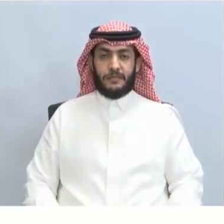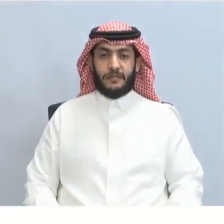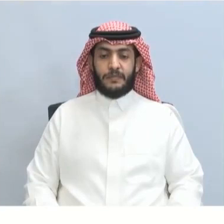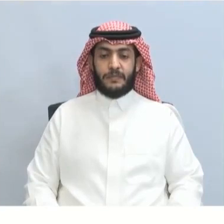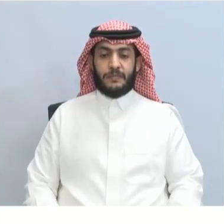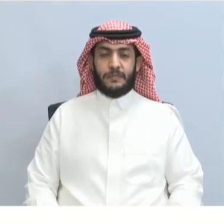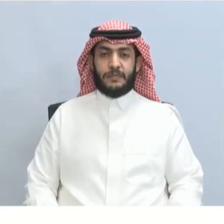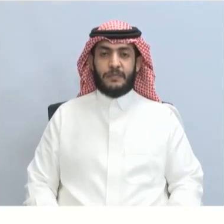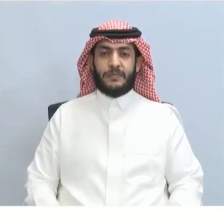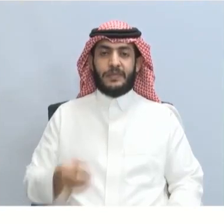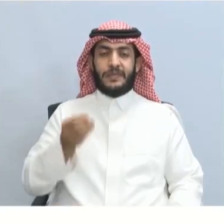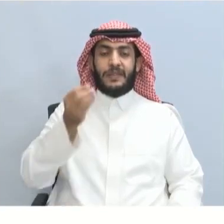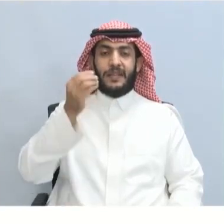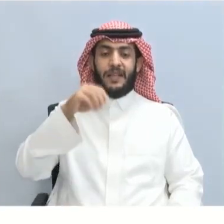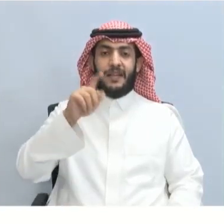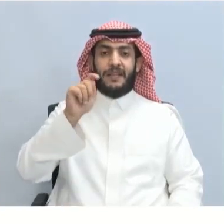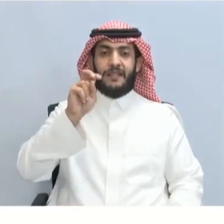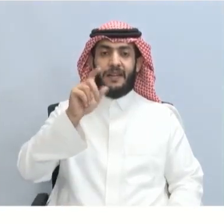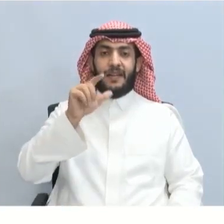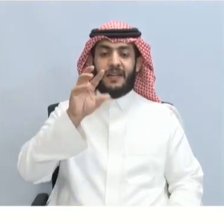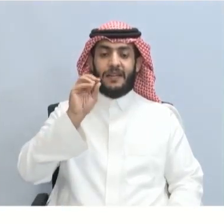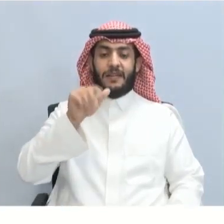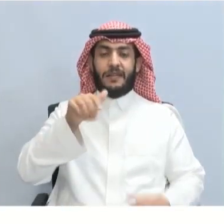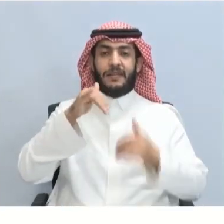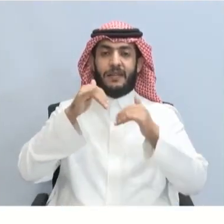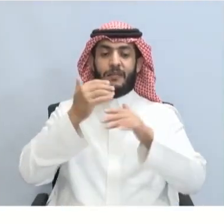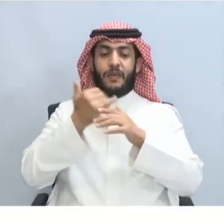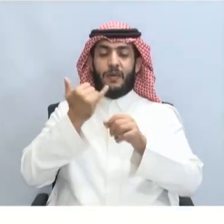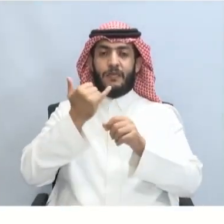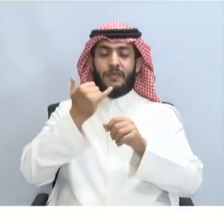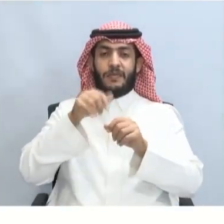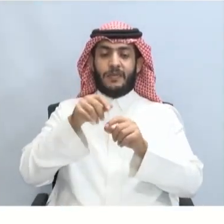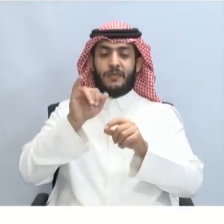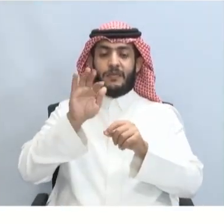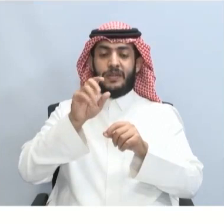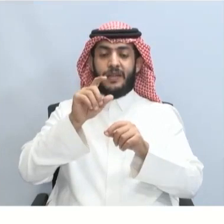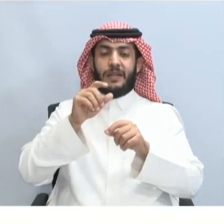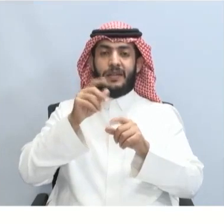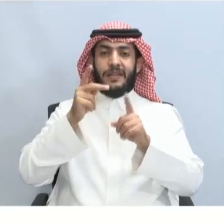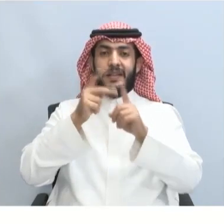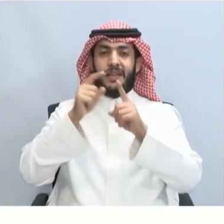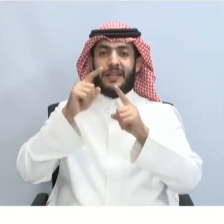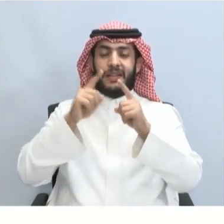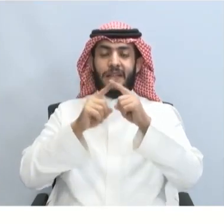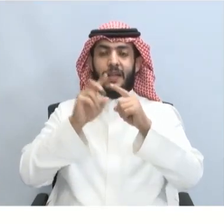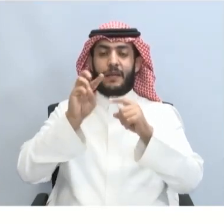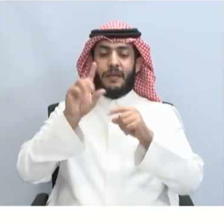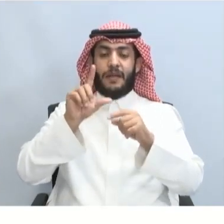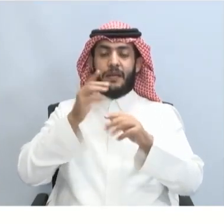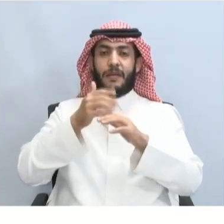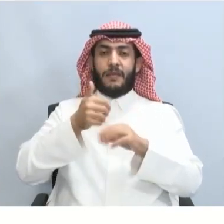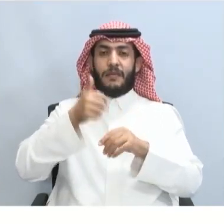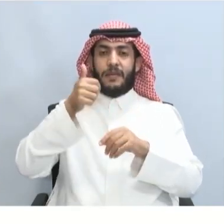6 اضافه فقره الفقره هي اهم العناصر في مستند اش تي ام ال التي يتم